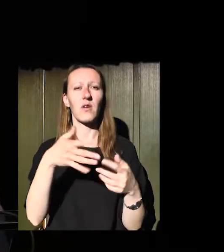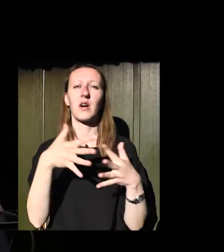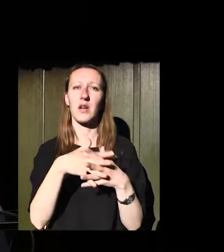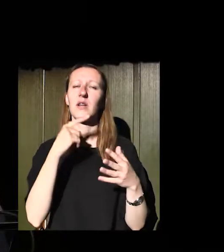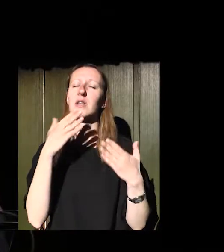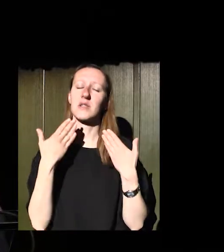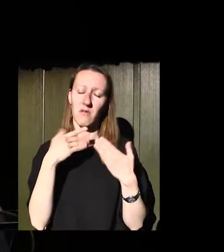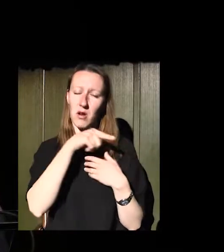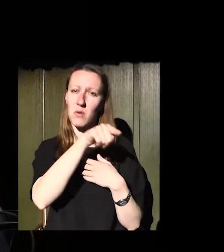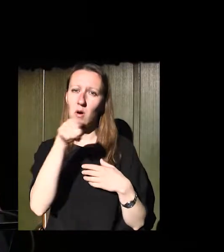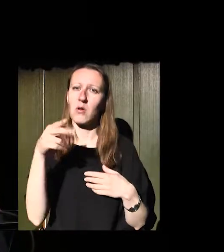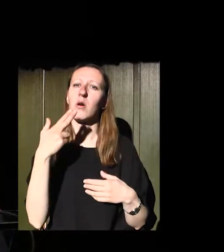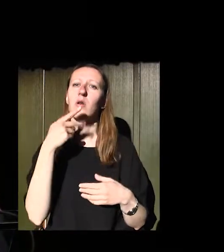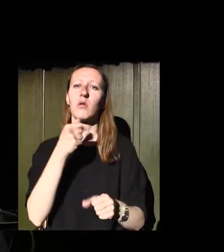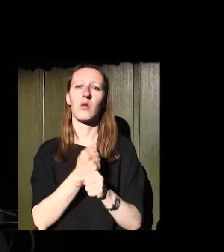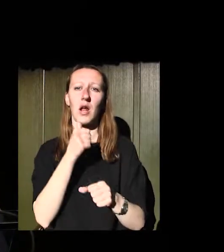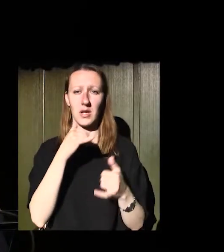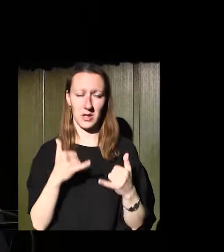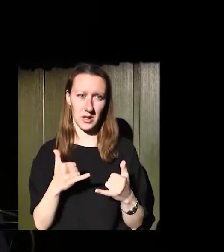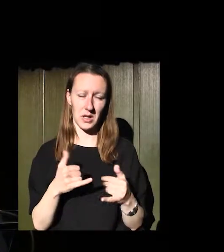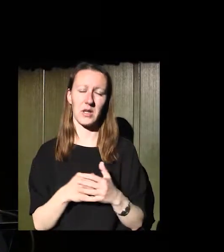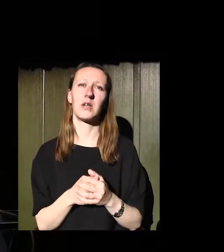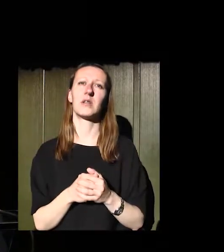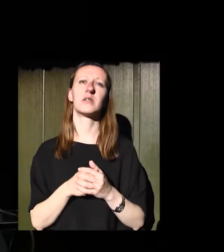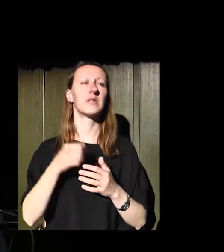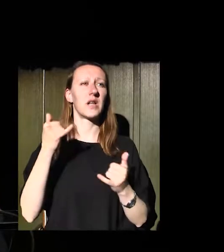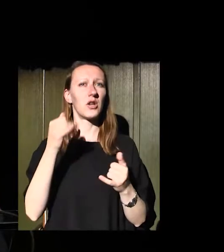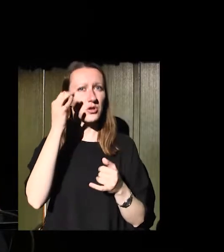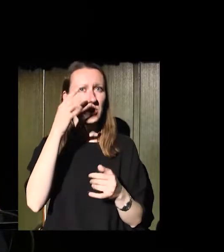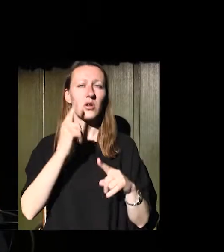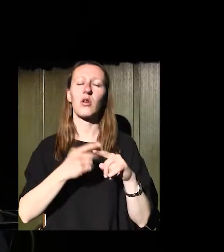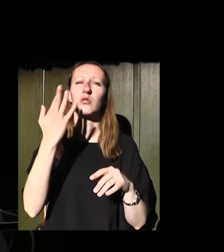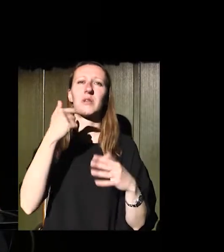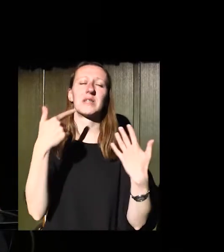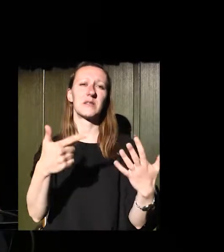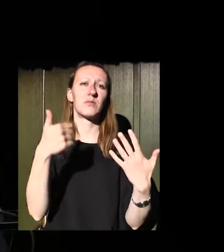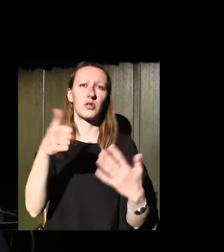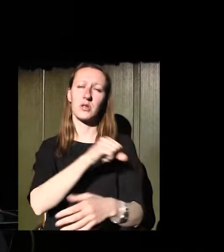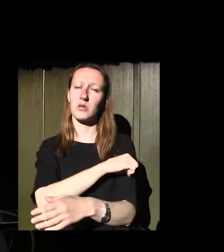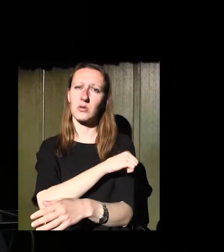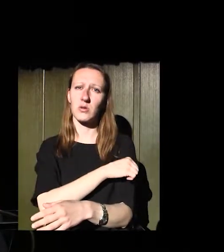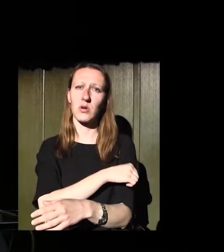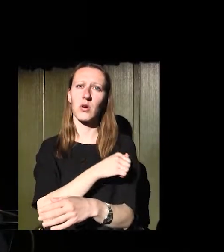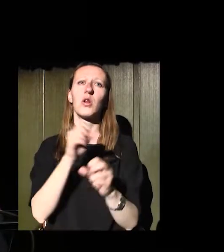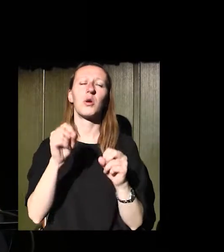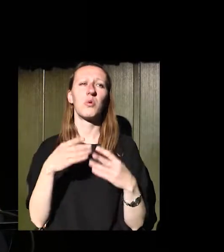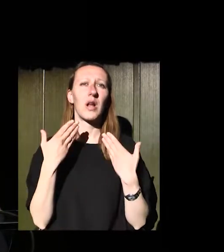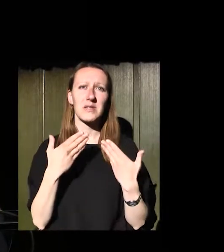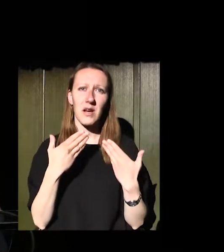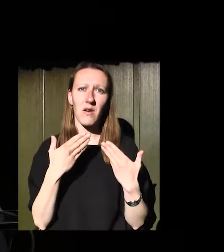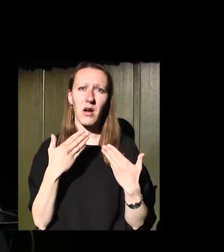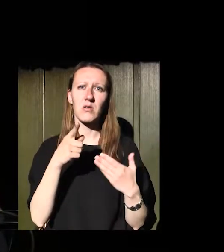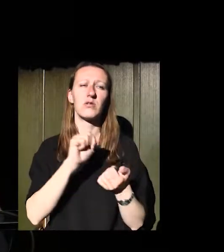grad, ali i da zahvalimo onima koji to čine i danas. Na današnji dan, točno prije 76 godina, Pula